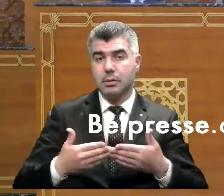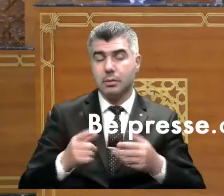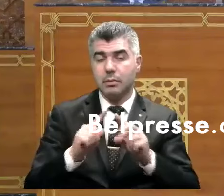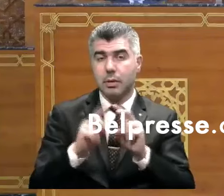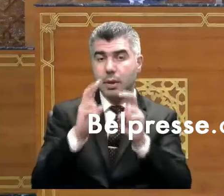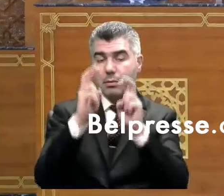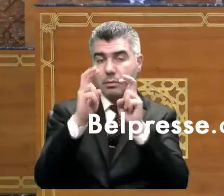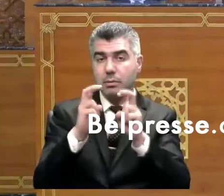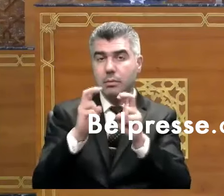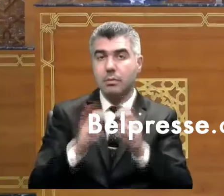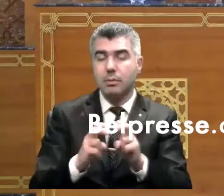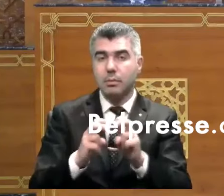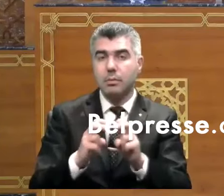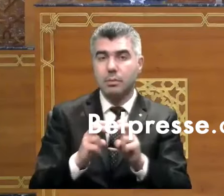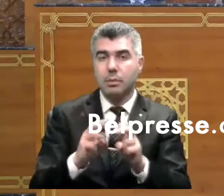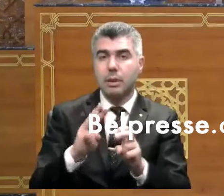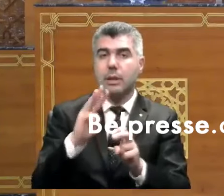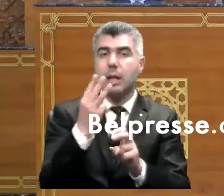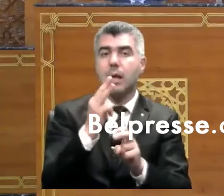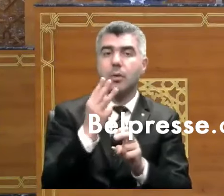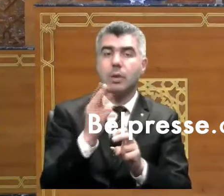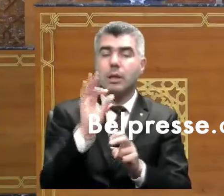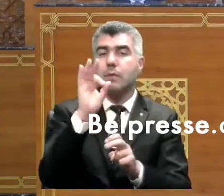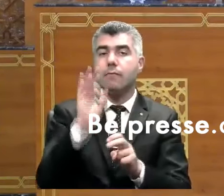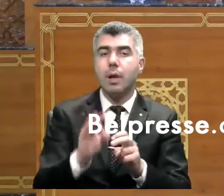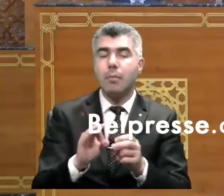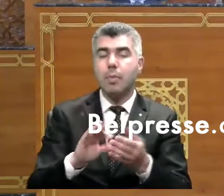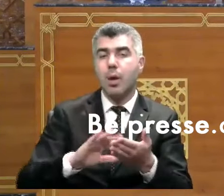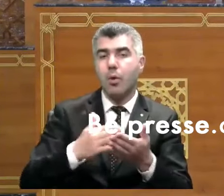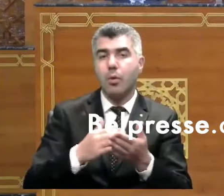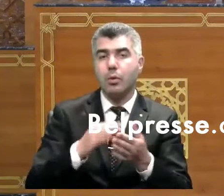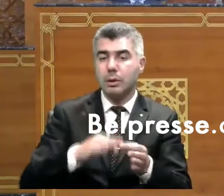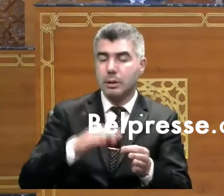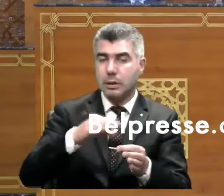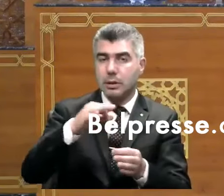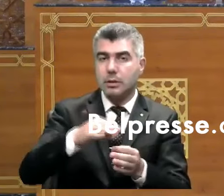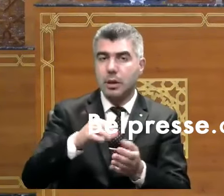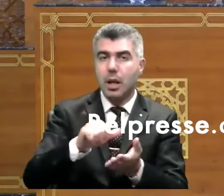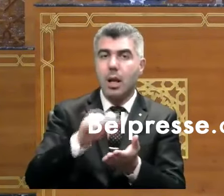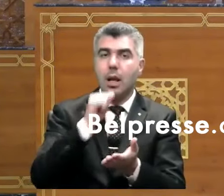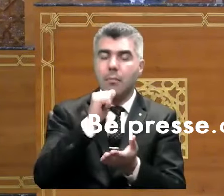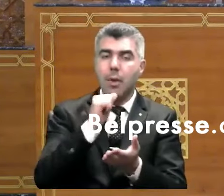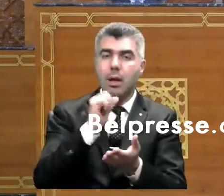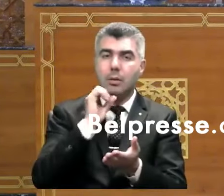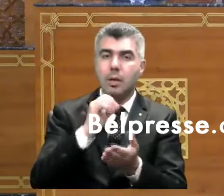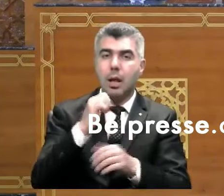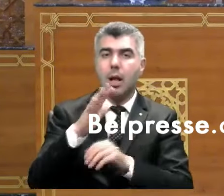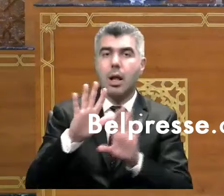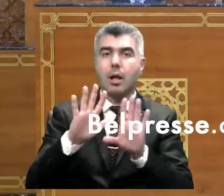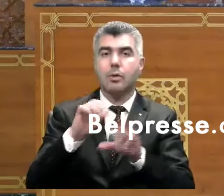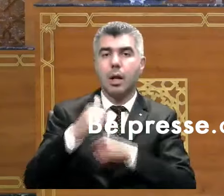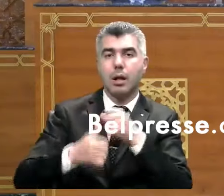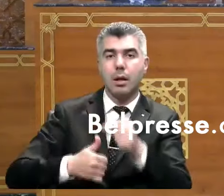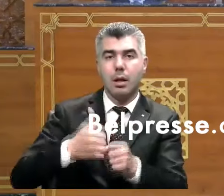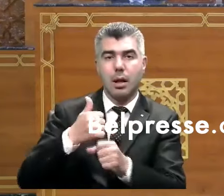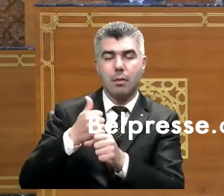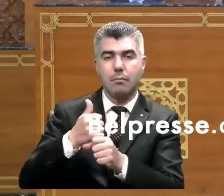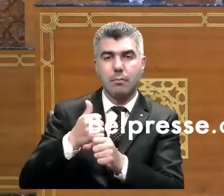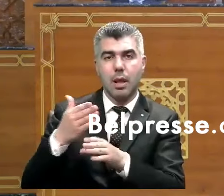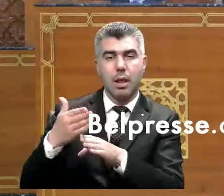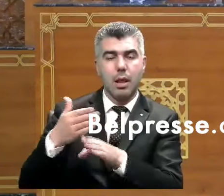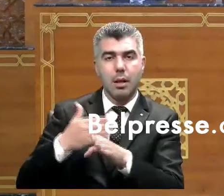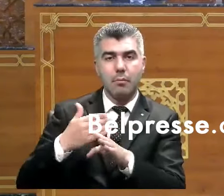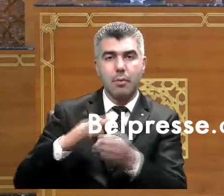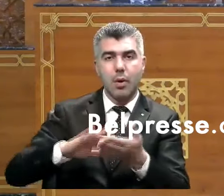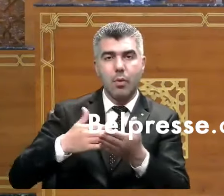من ثلث ديال المتوسط حصاص المياه المخصصه في الدوائر القويه خلال العش سنوات الماضيه على المستوى